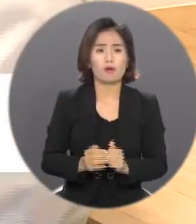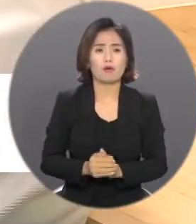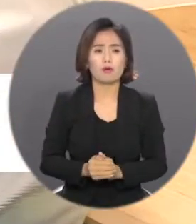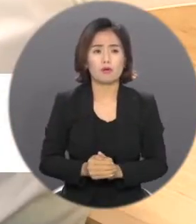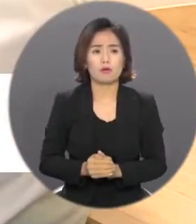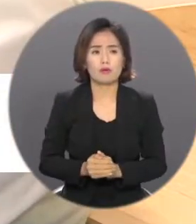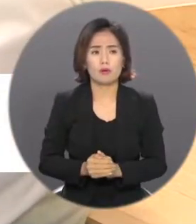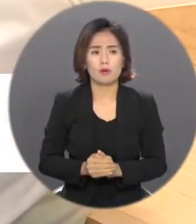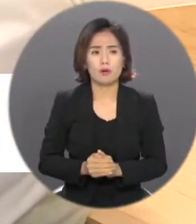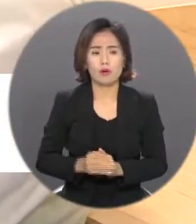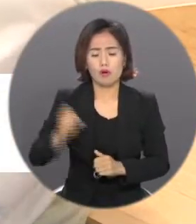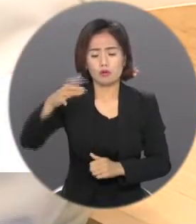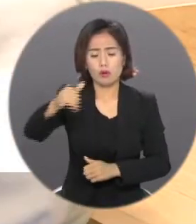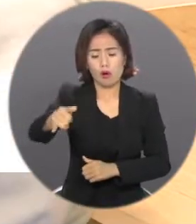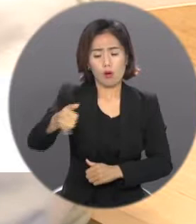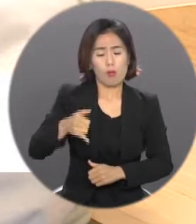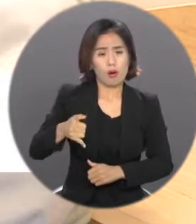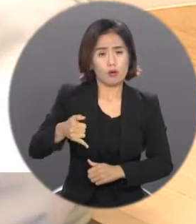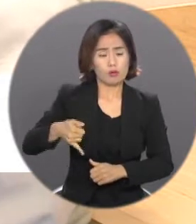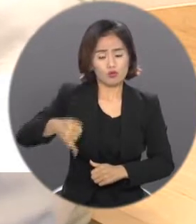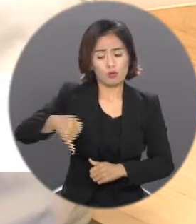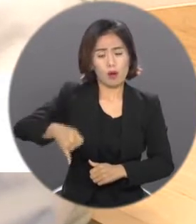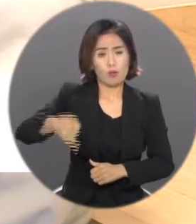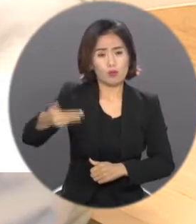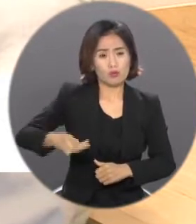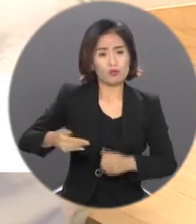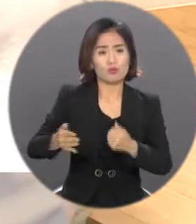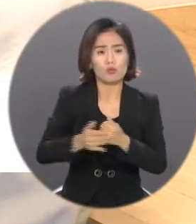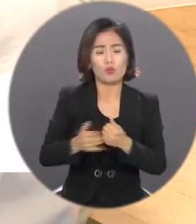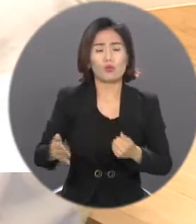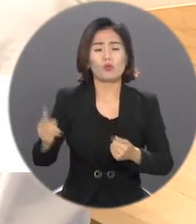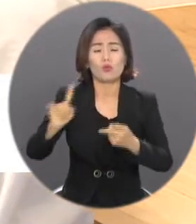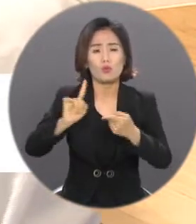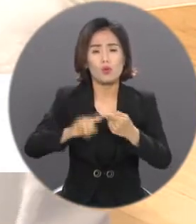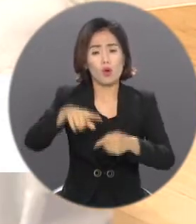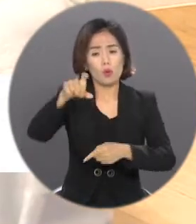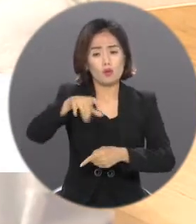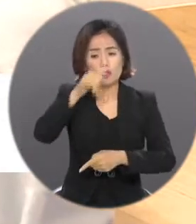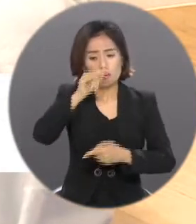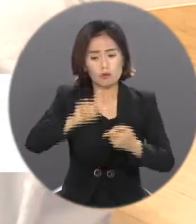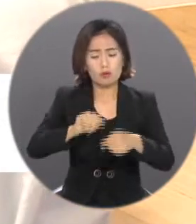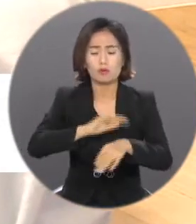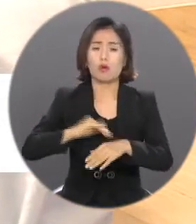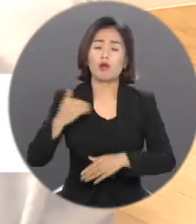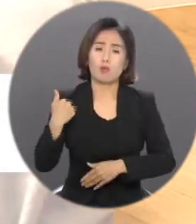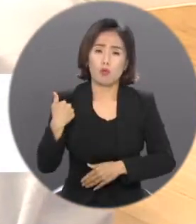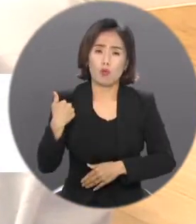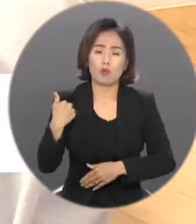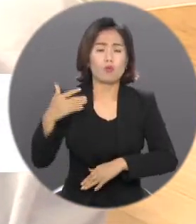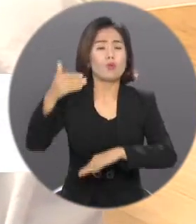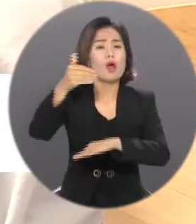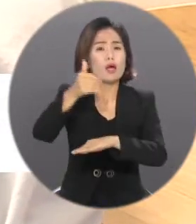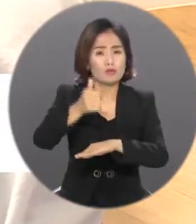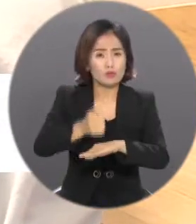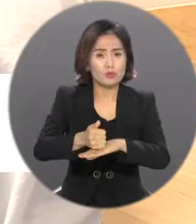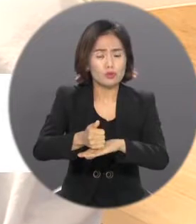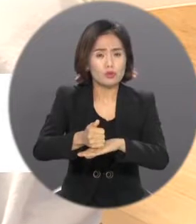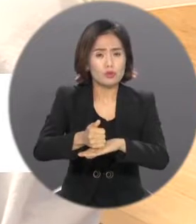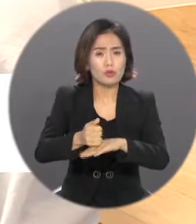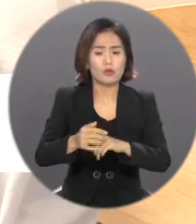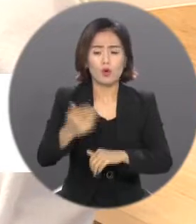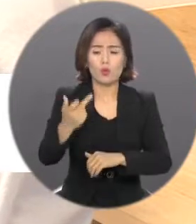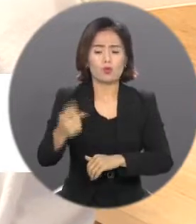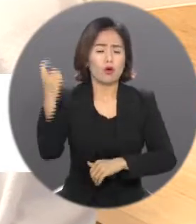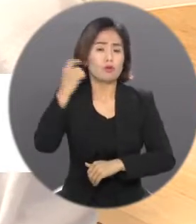과거 뭐 줬을까 등원 과거만 주시고 하는거 그럼 하고 있는 자체도 불렀고 그 다음에 이제 통제할 수